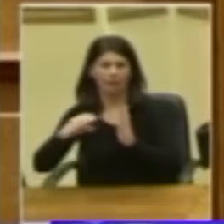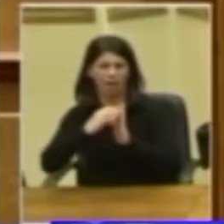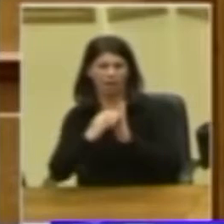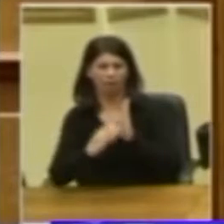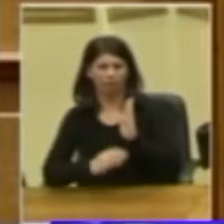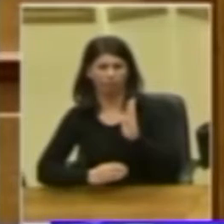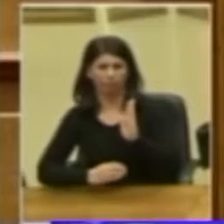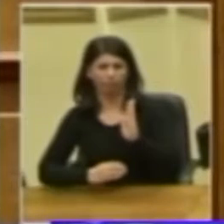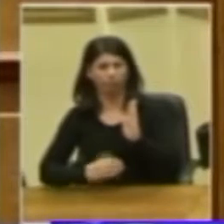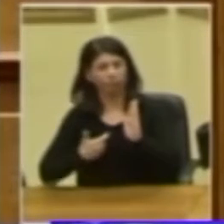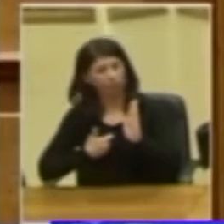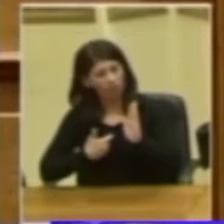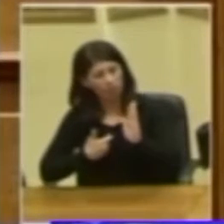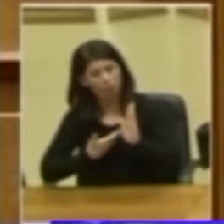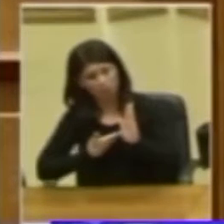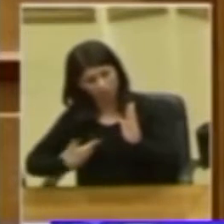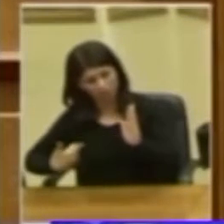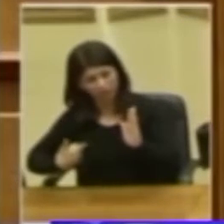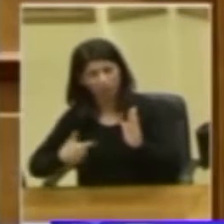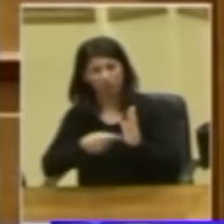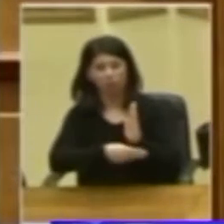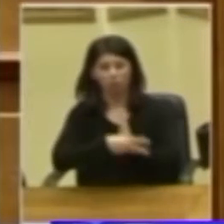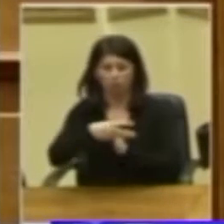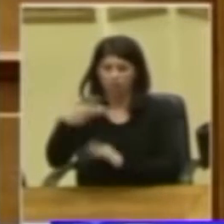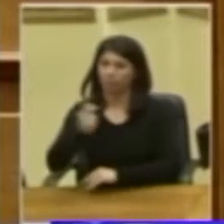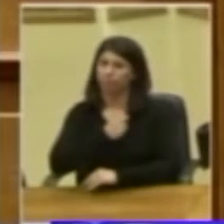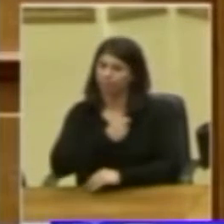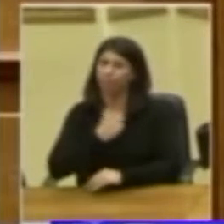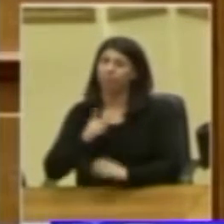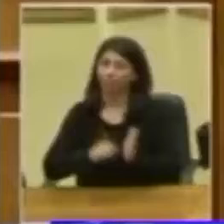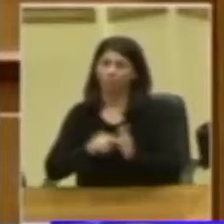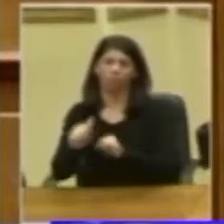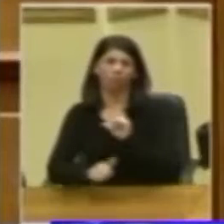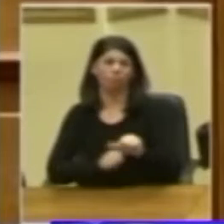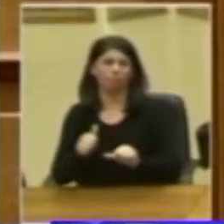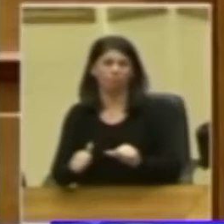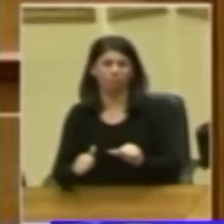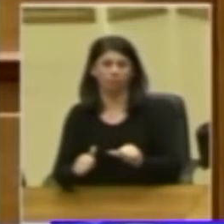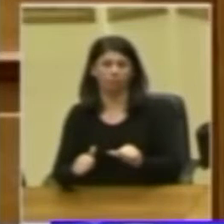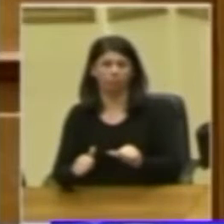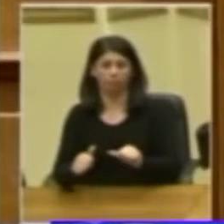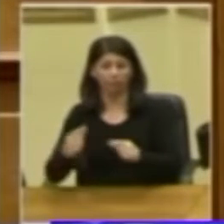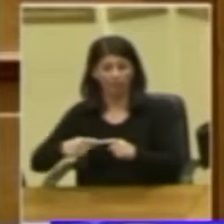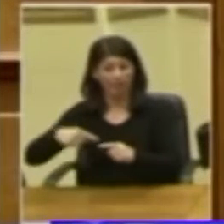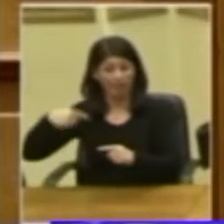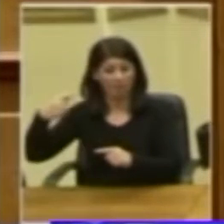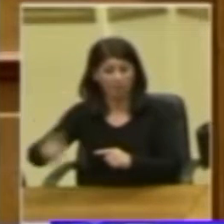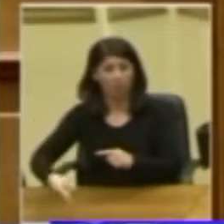όλα τα άρθρα που εμείς και ο ΣΥΡΙΖΑ θεωρούμε ότι πρέπει να αναθεωρηθούν. Και η επόμενη